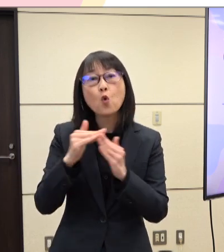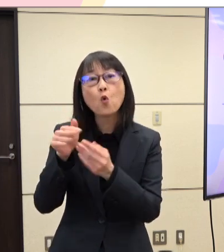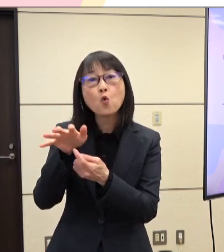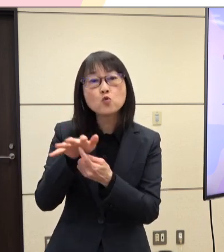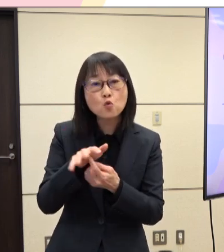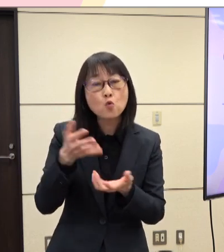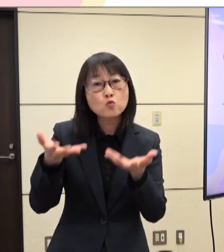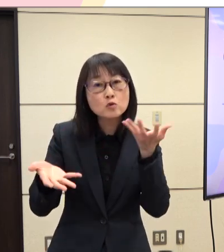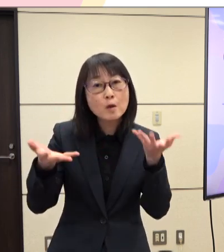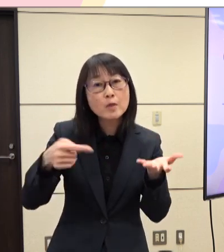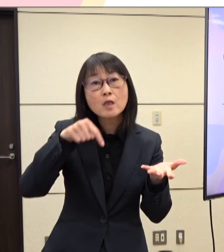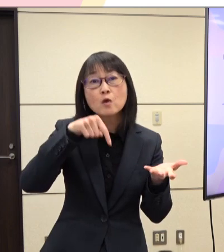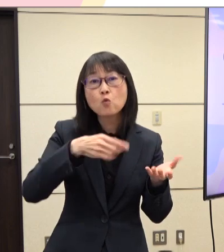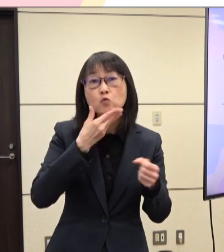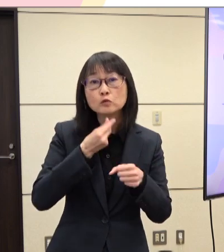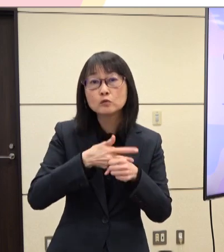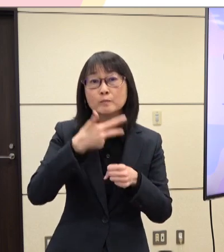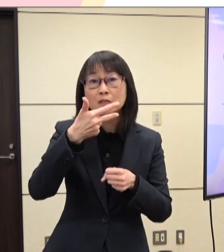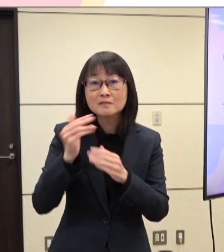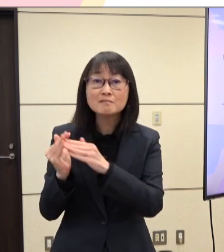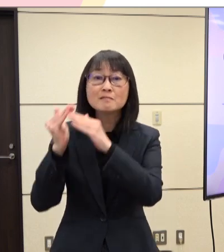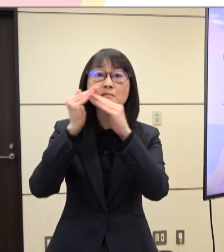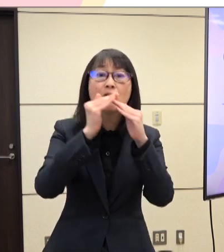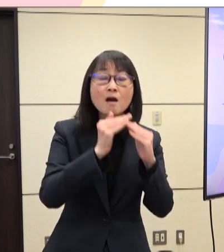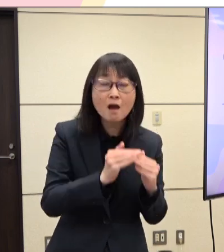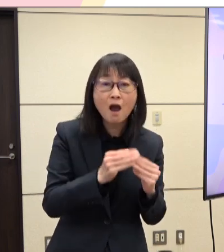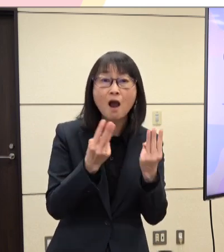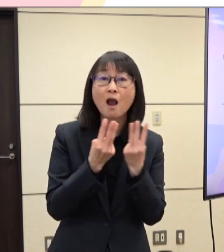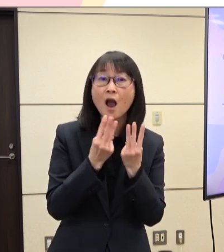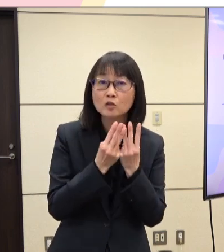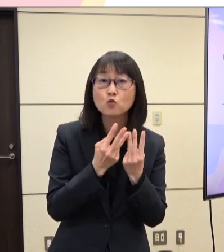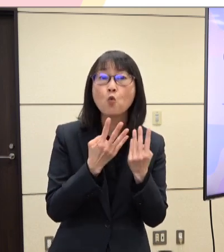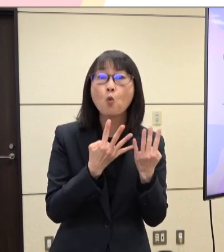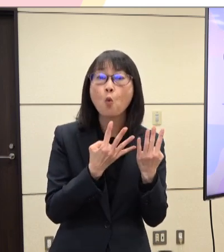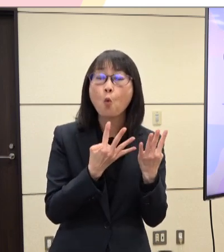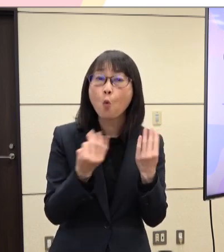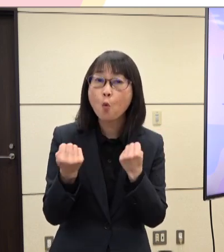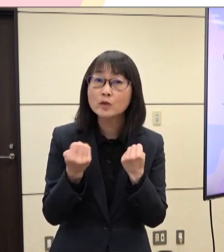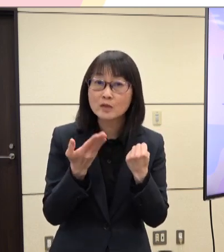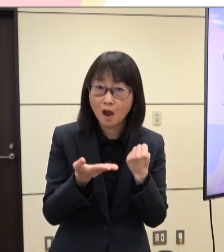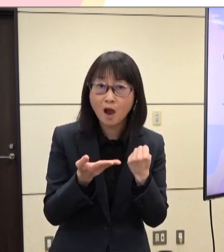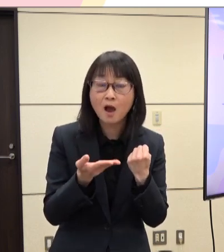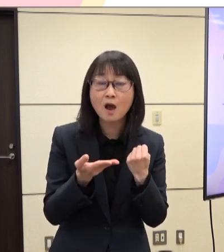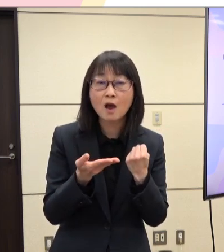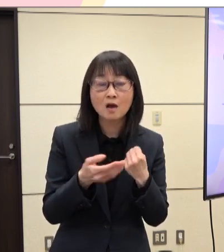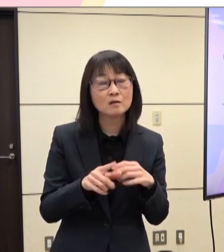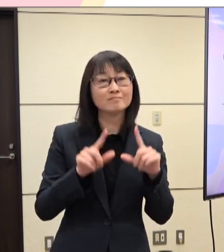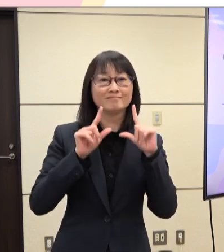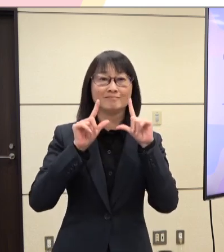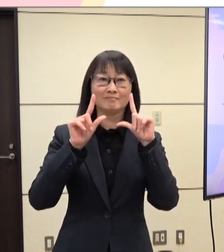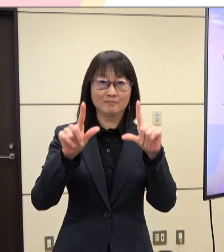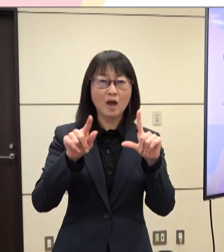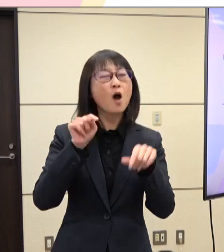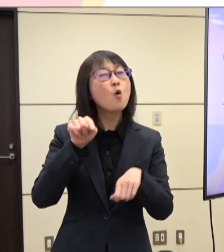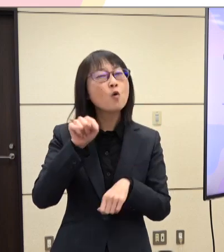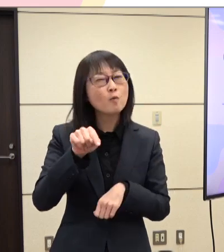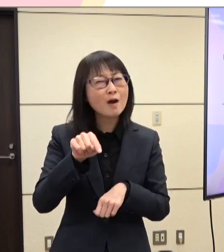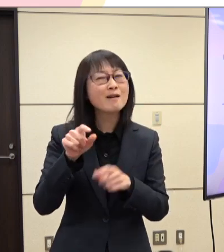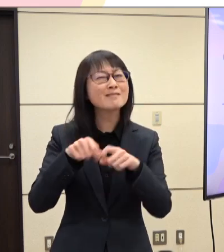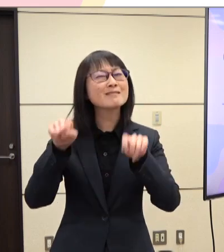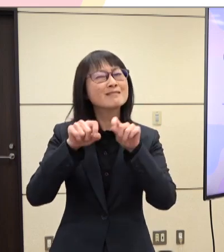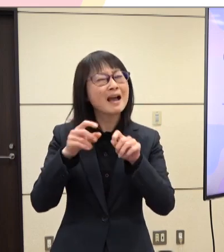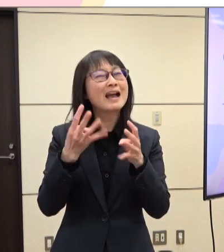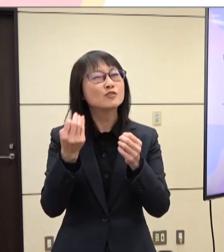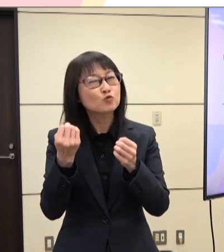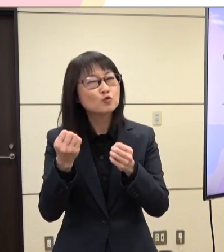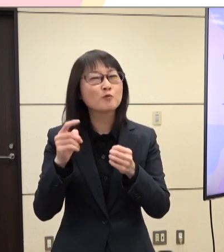ら。 いや、それはですね、県庁が調べることになると思います。で、はい、ちなみに私の知ってる限りでは、実はこの移住者のだ